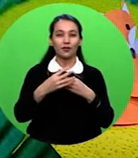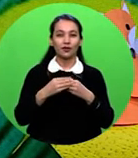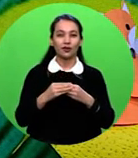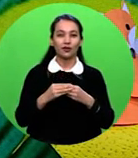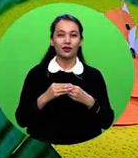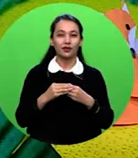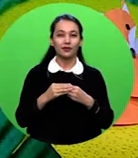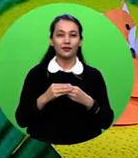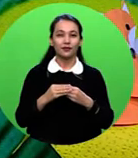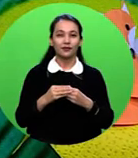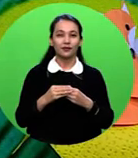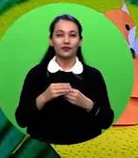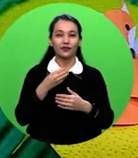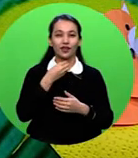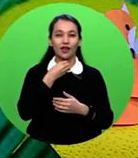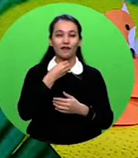bilan birgalikda